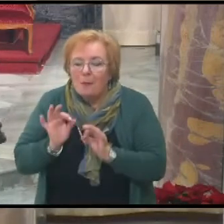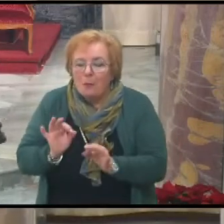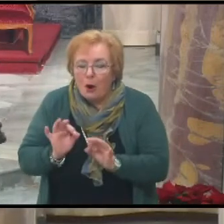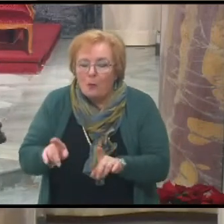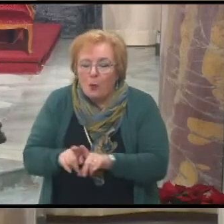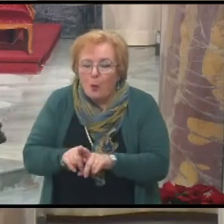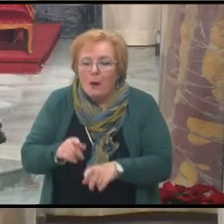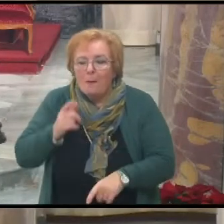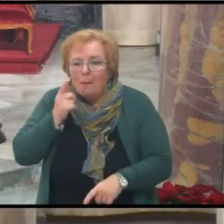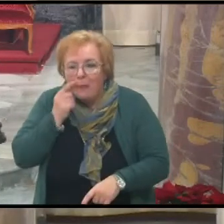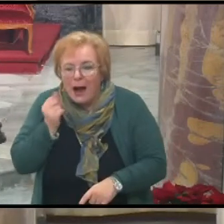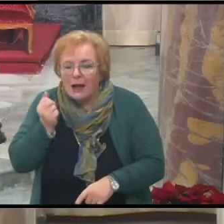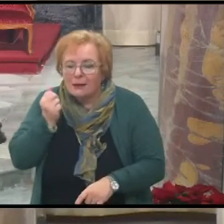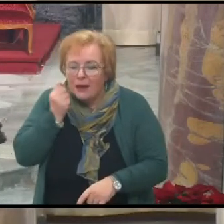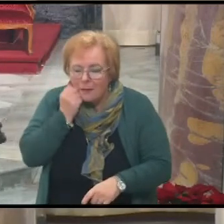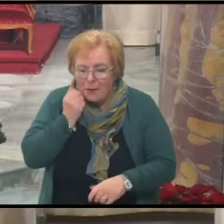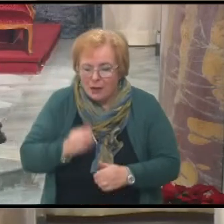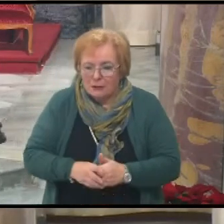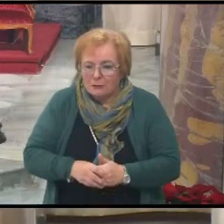madre come ci ricorda